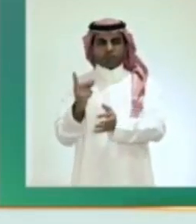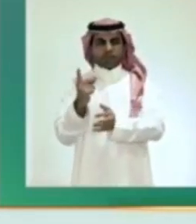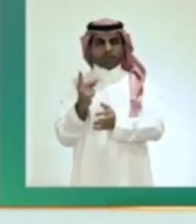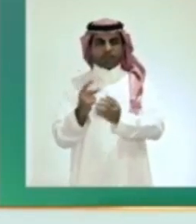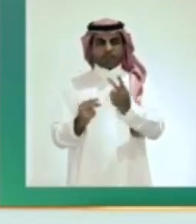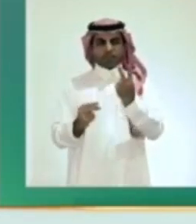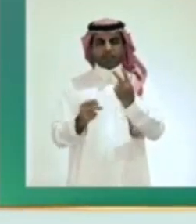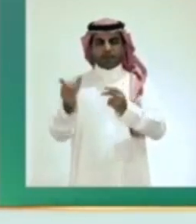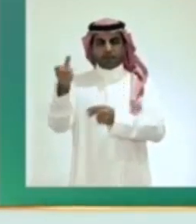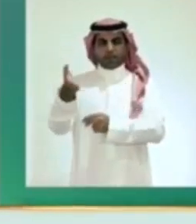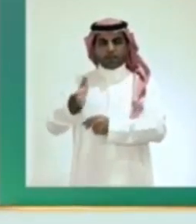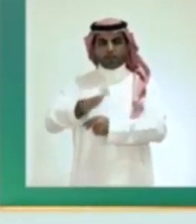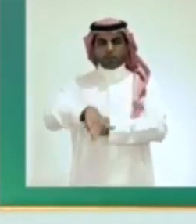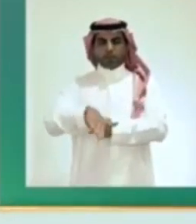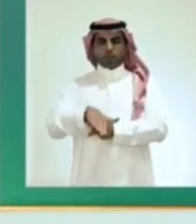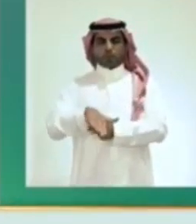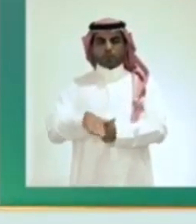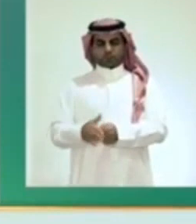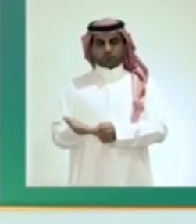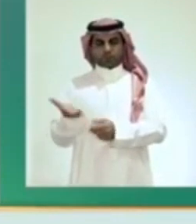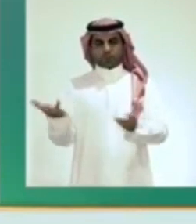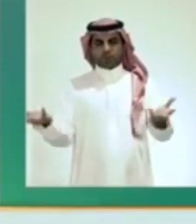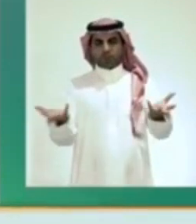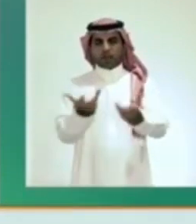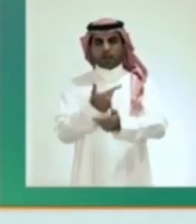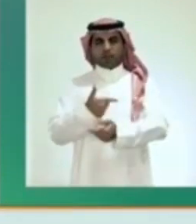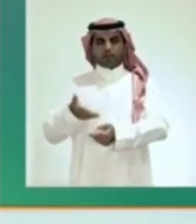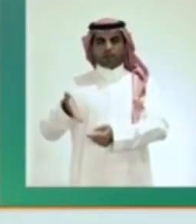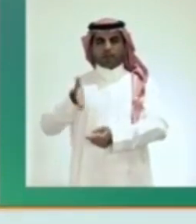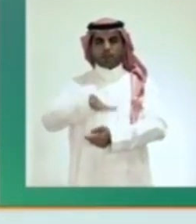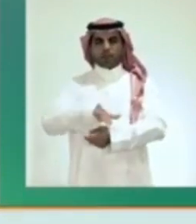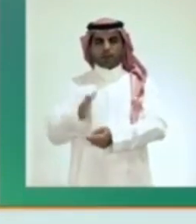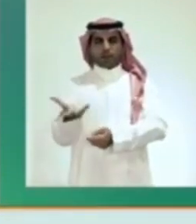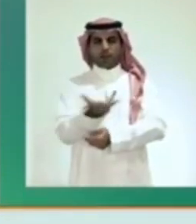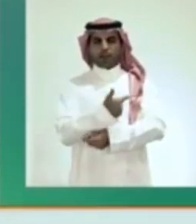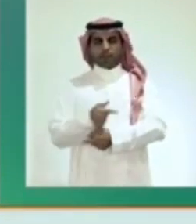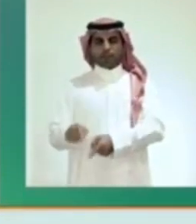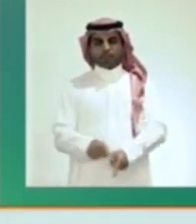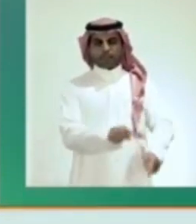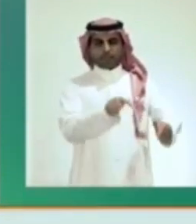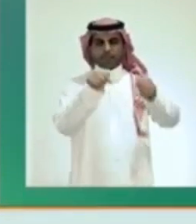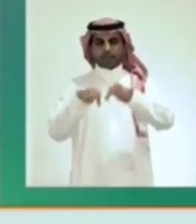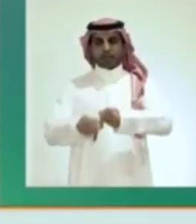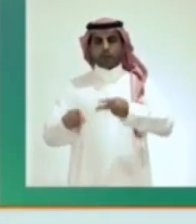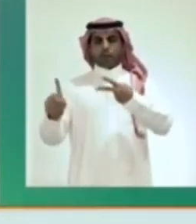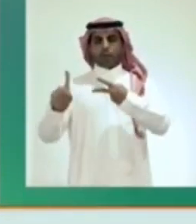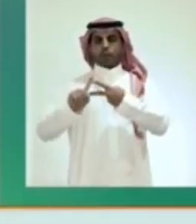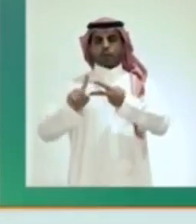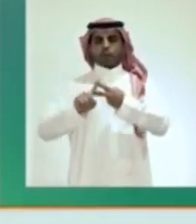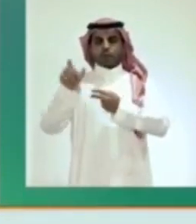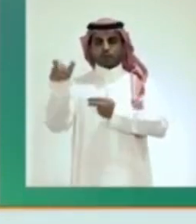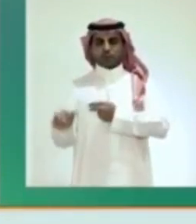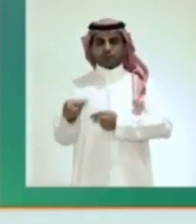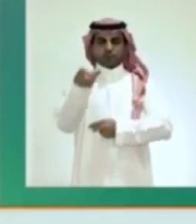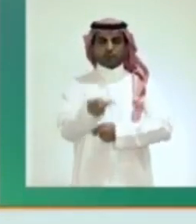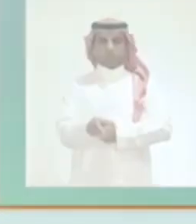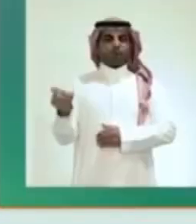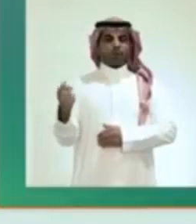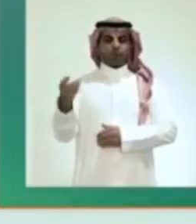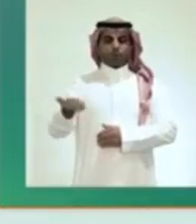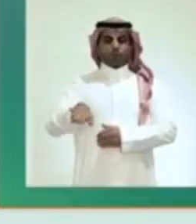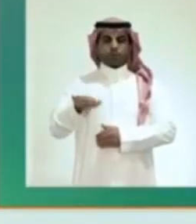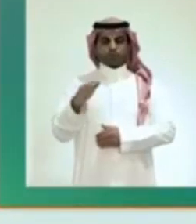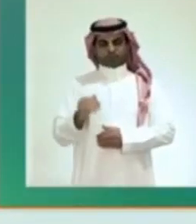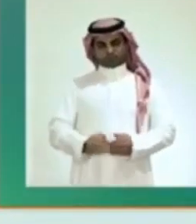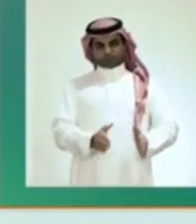حالات لوفيات، ووصل إجمالي حالات الوفيات حتى الآن 21 حالة رحمهم الله جميعا،